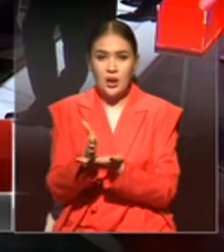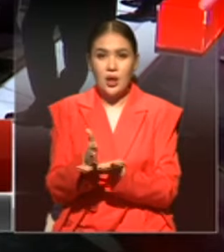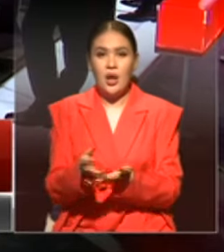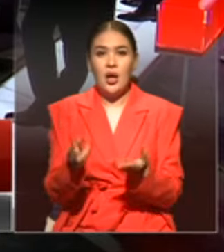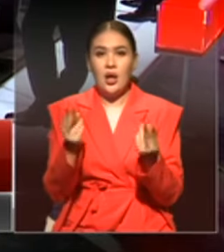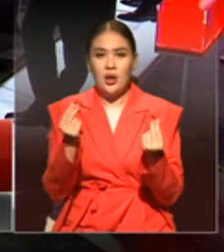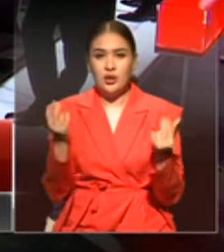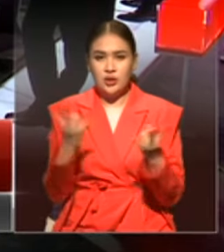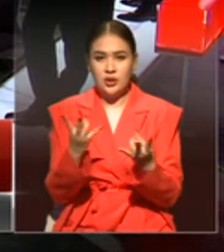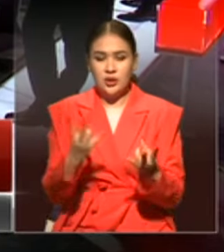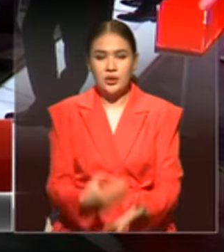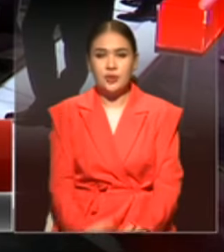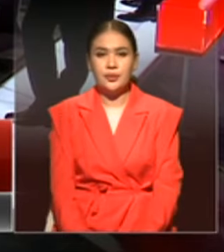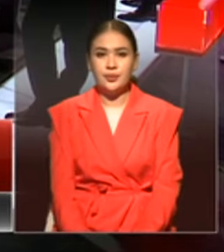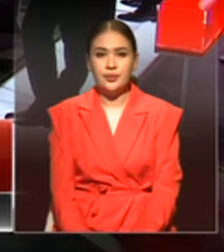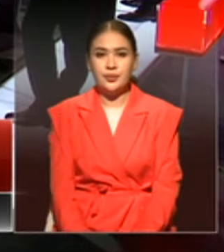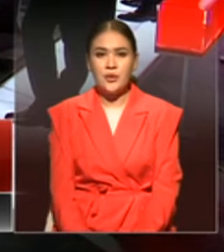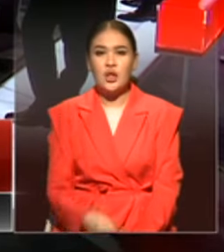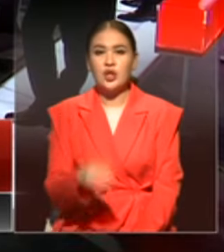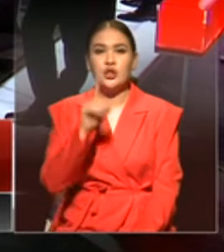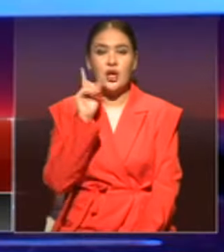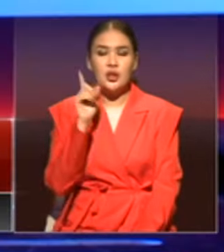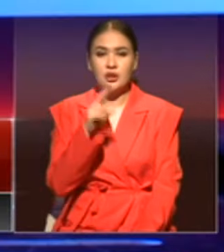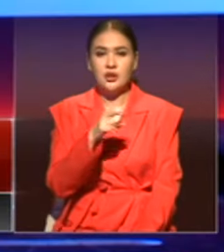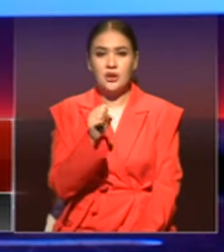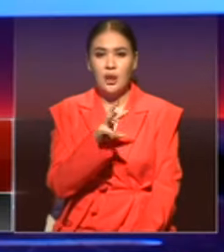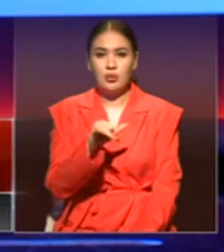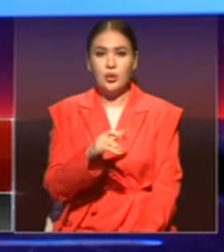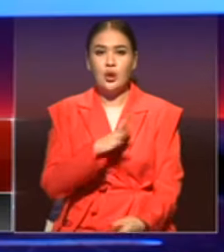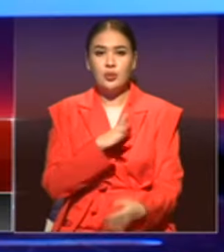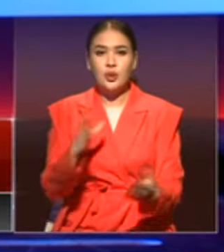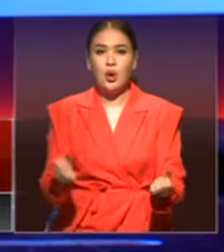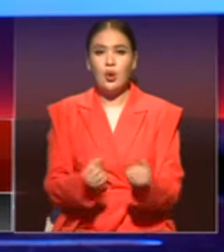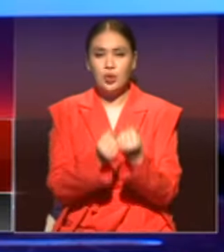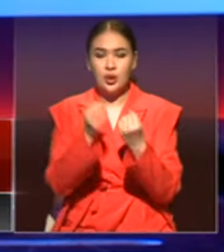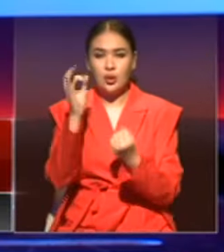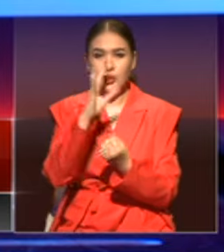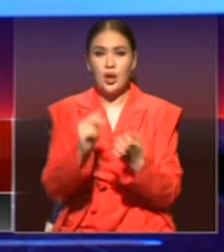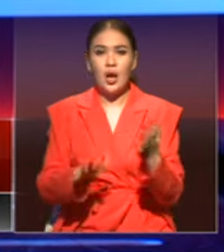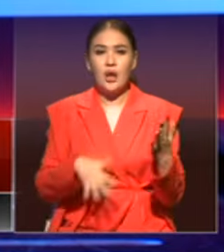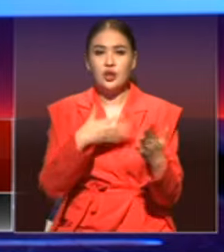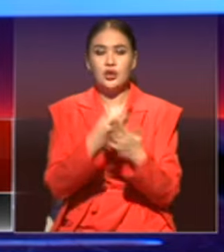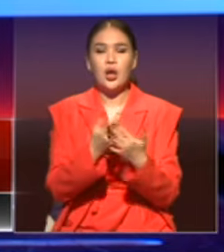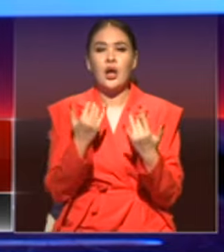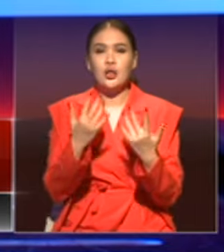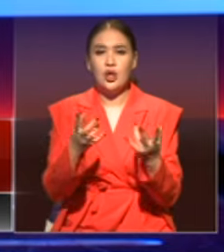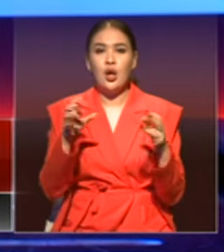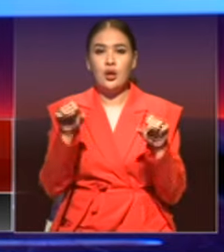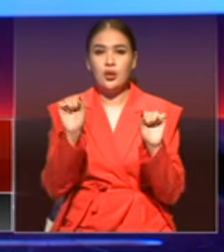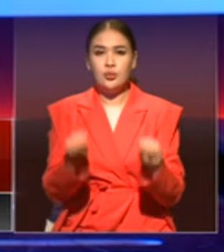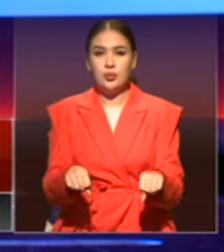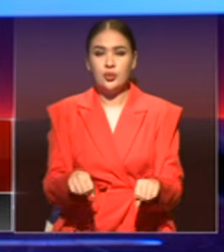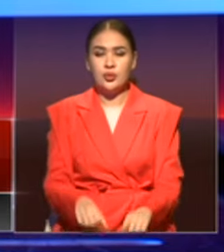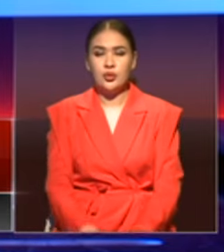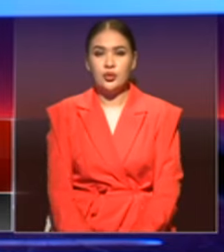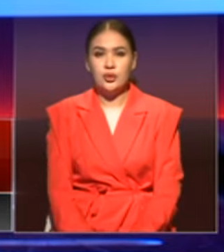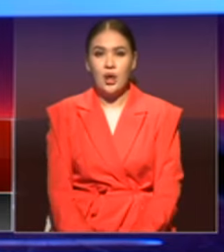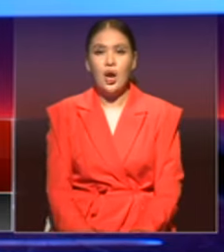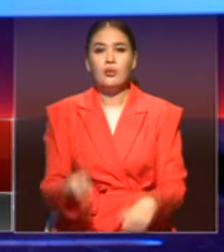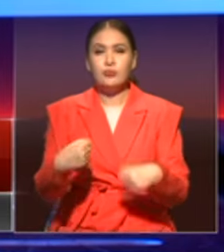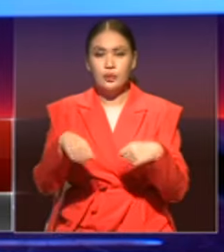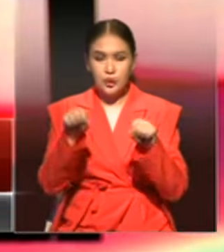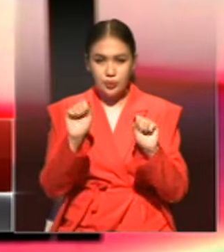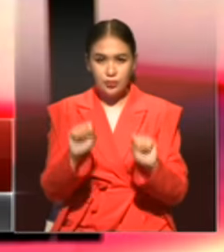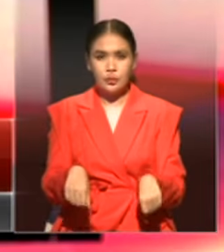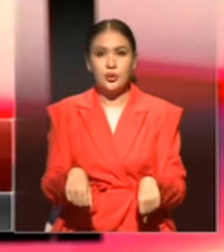қаражаттар қарастырылып отыр. Жасыл дамудан жаңағы өндірісті қолдау қорынан қаражат алу қаншалықты мүмкін? Мүмкін деп ойлаймын. Мүмкін